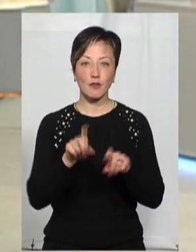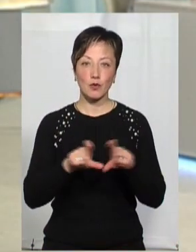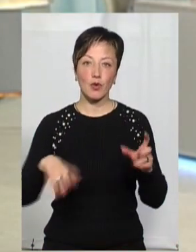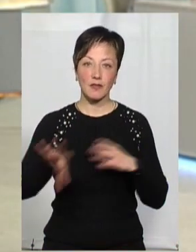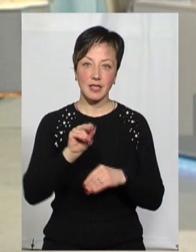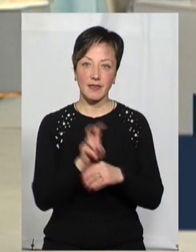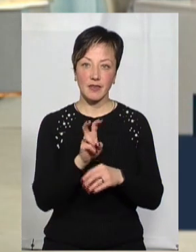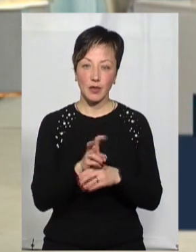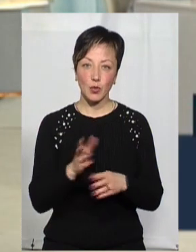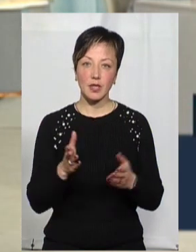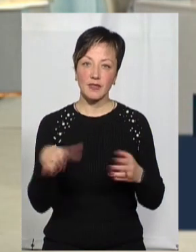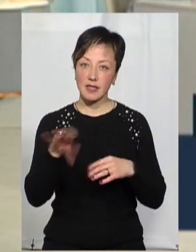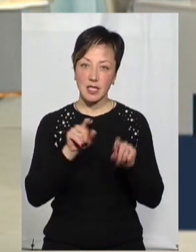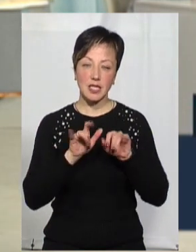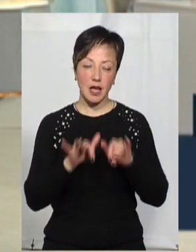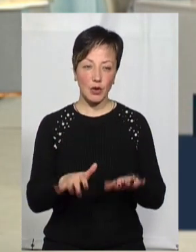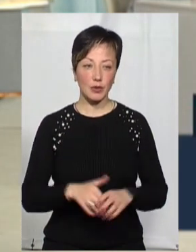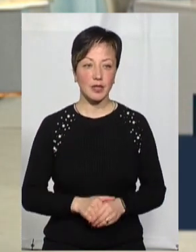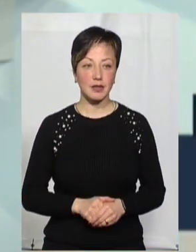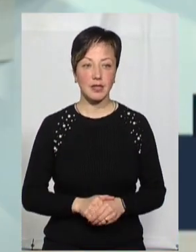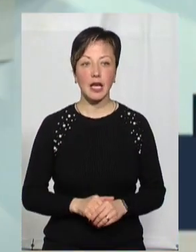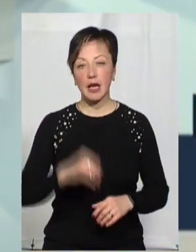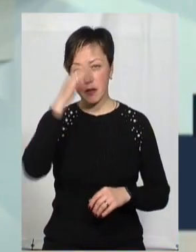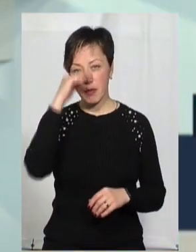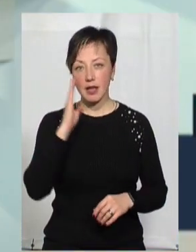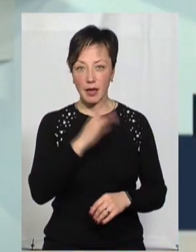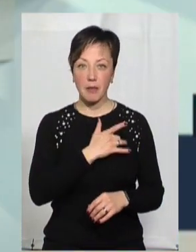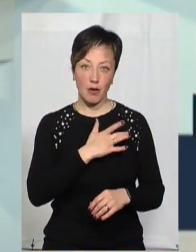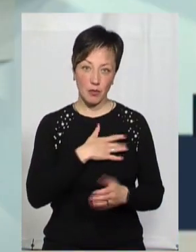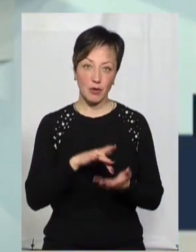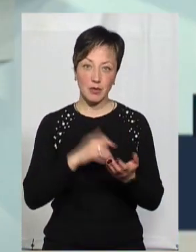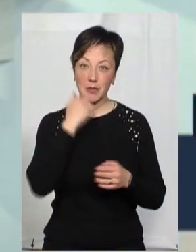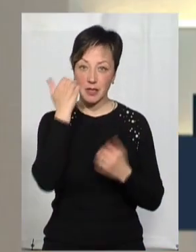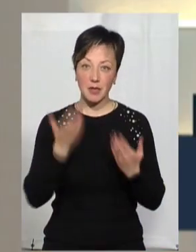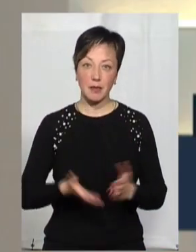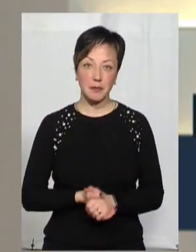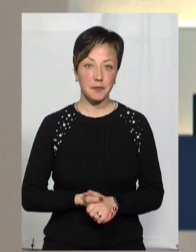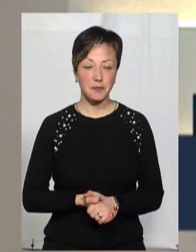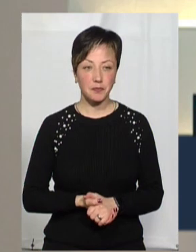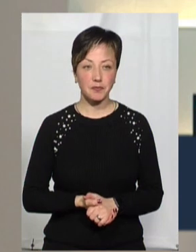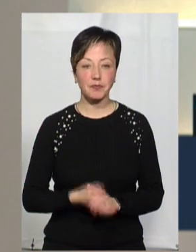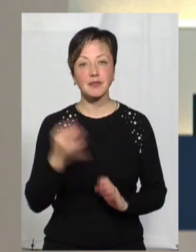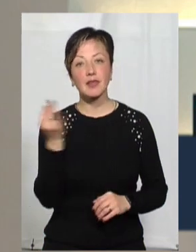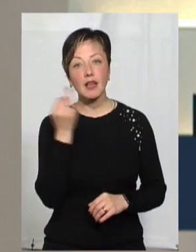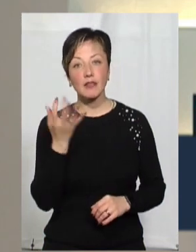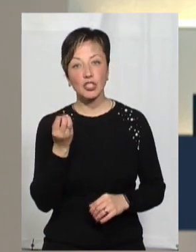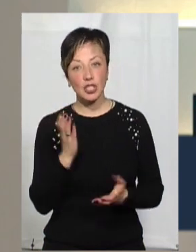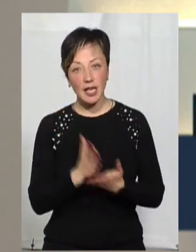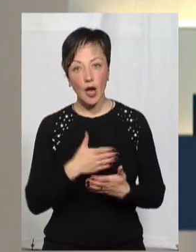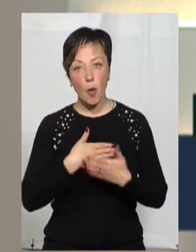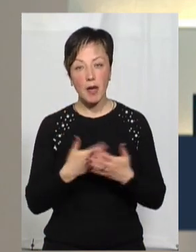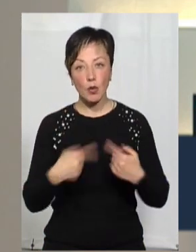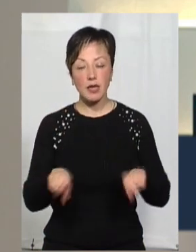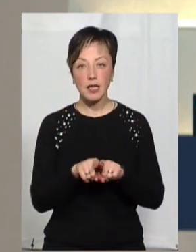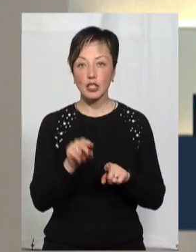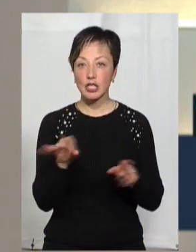всі відвідують всі заходи, і батьки прийомні роми. Спасибі їм. А цікаво, чи є ще такі громадські